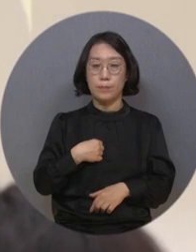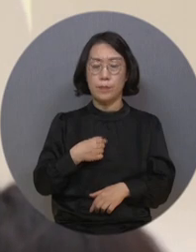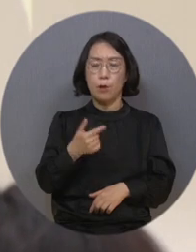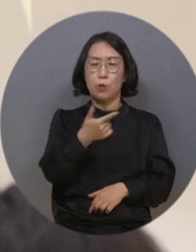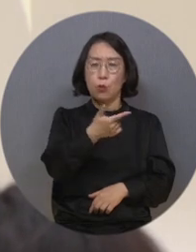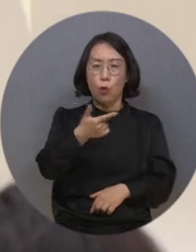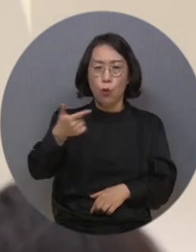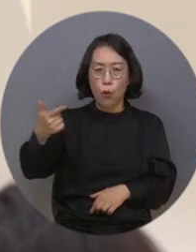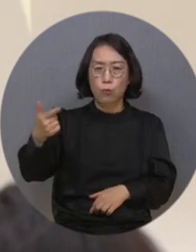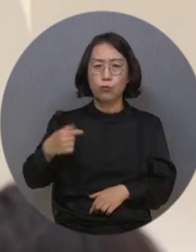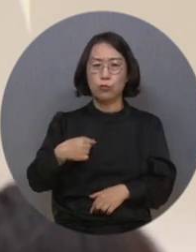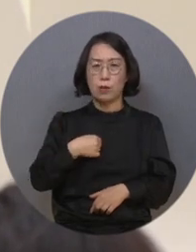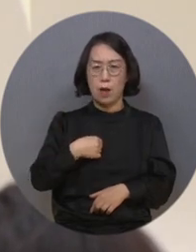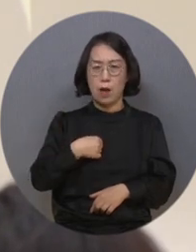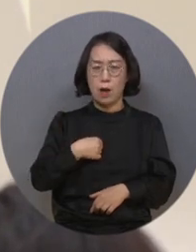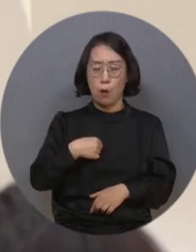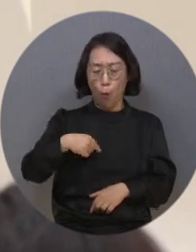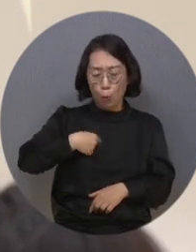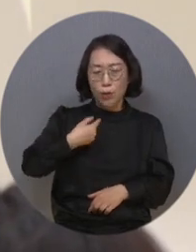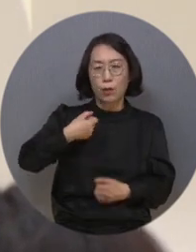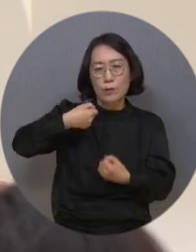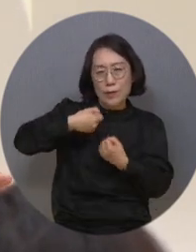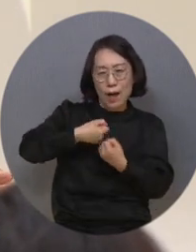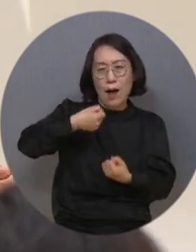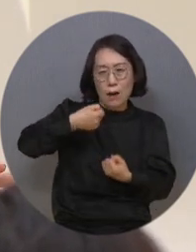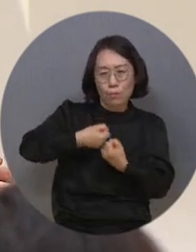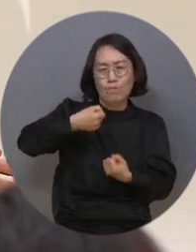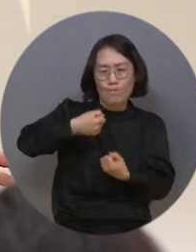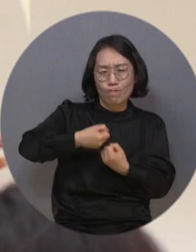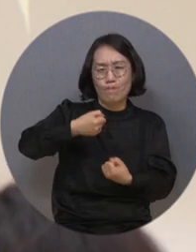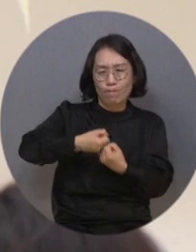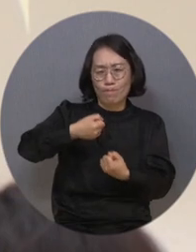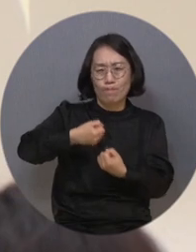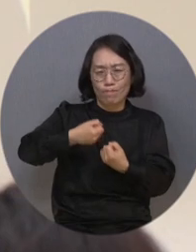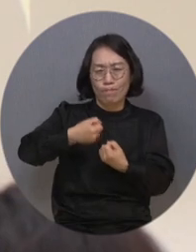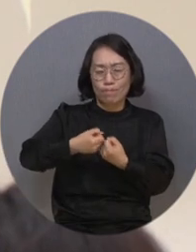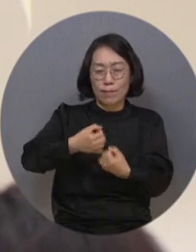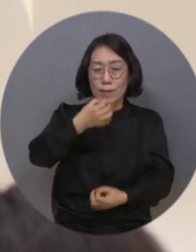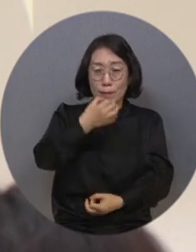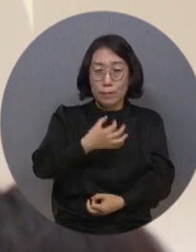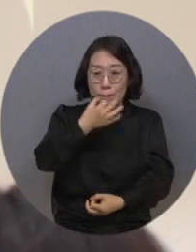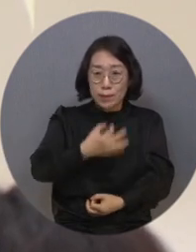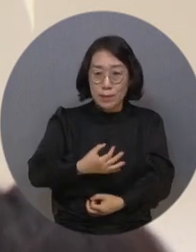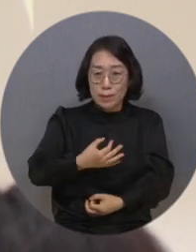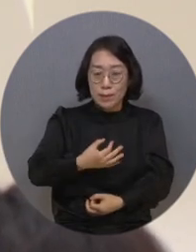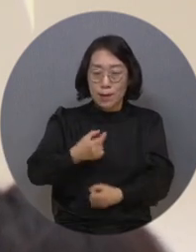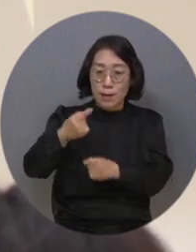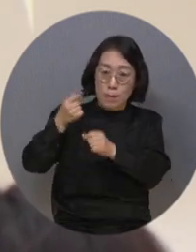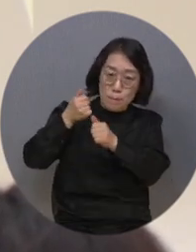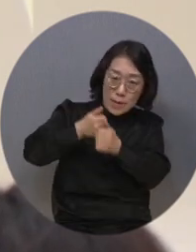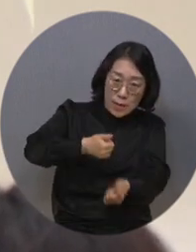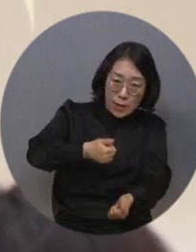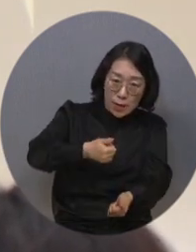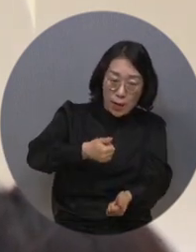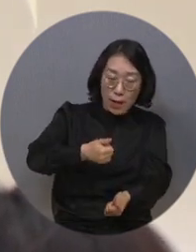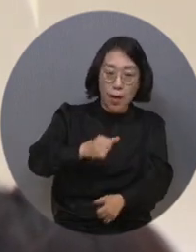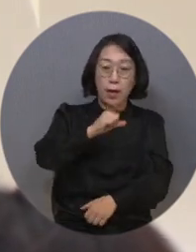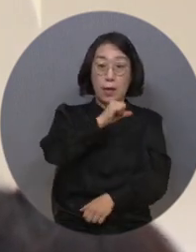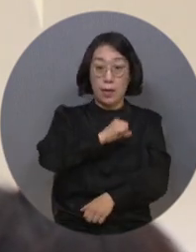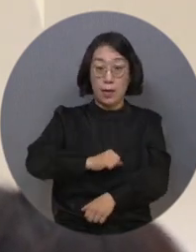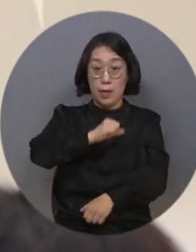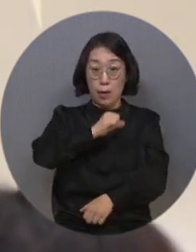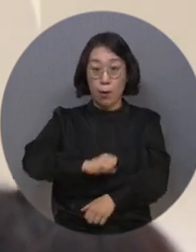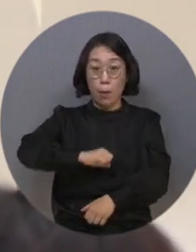너무나 나하고의 그 어려운 시간들을 잘 인내하고 그 시간들을